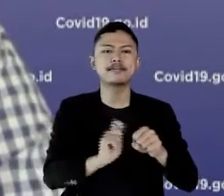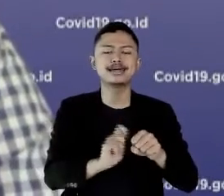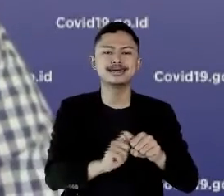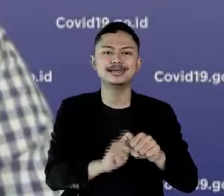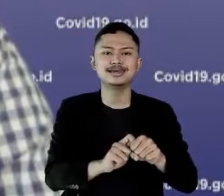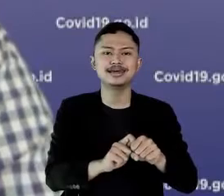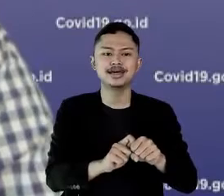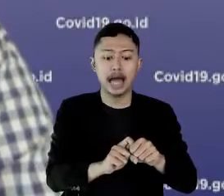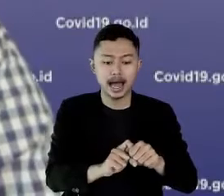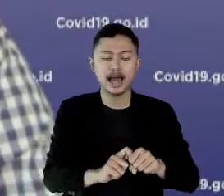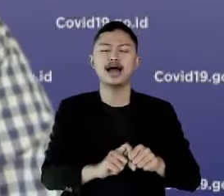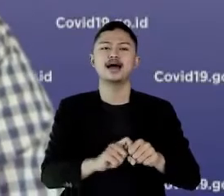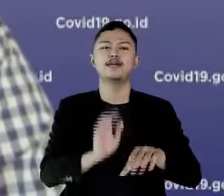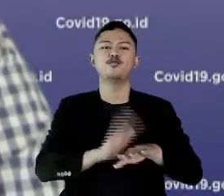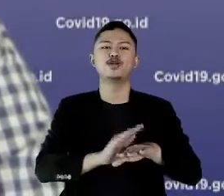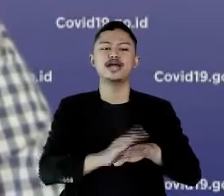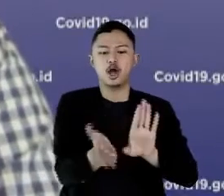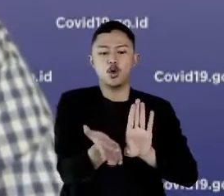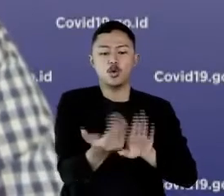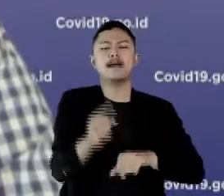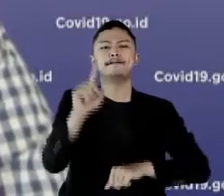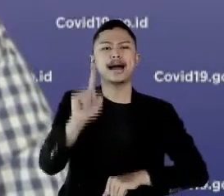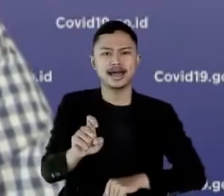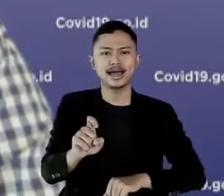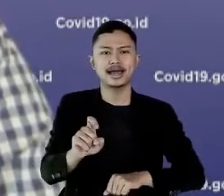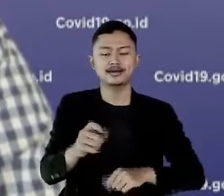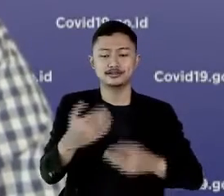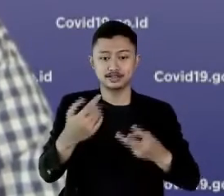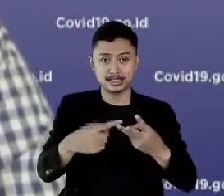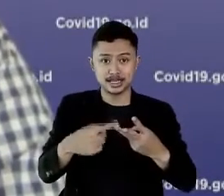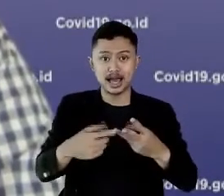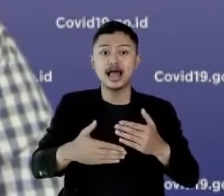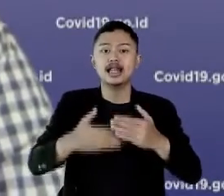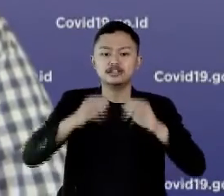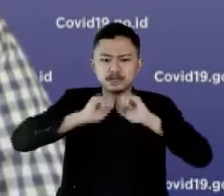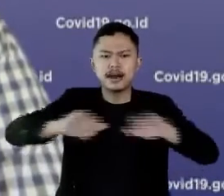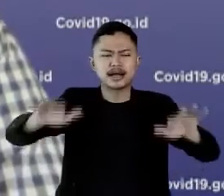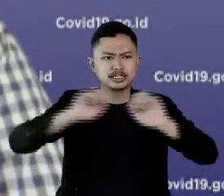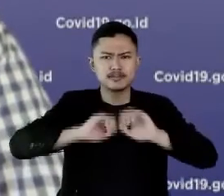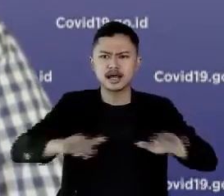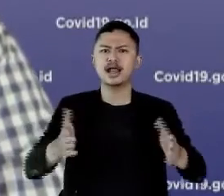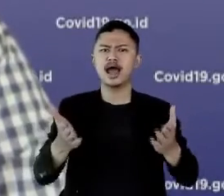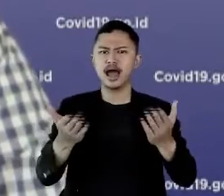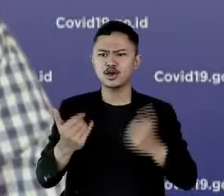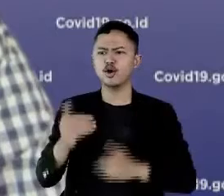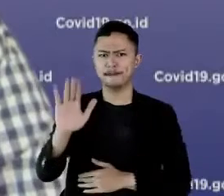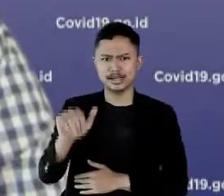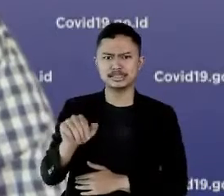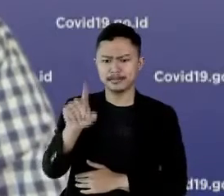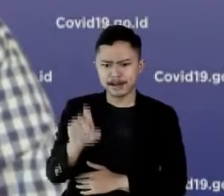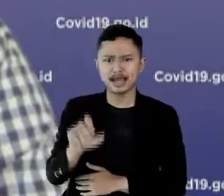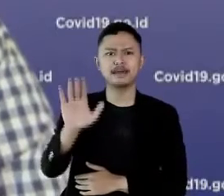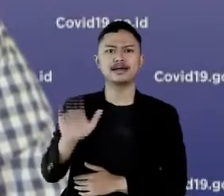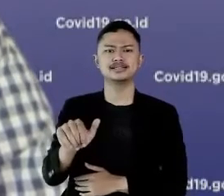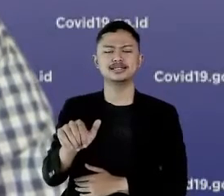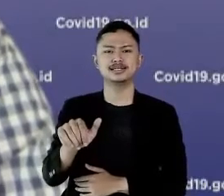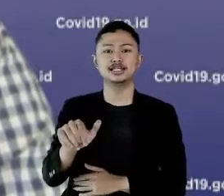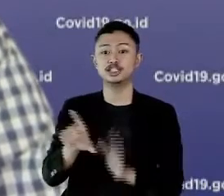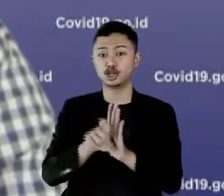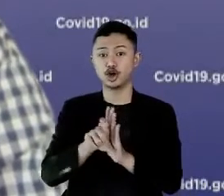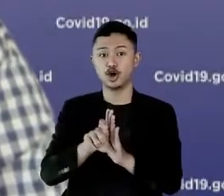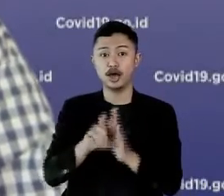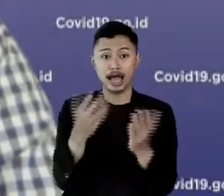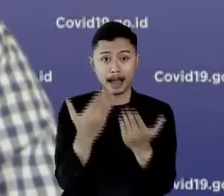direvitalisasi dan kemudian ya terus-menerus diingatkan gitu. Dan menurut saya misalnya penamaan aplikasi Peduli Lindungi.